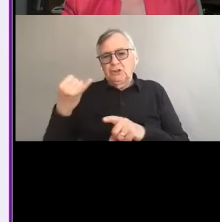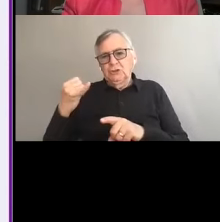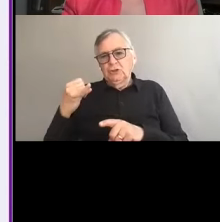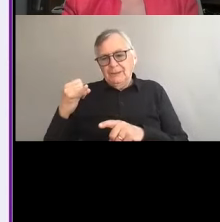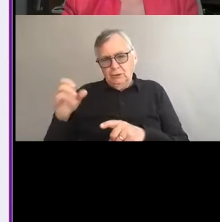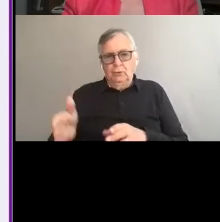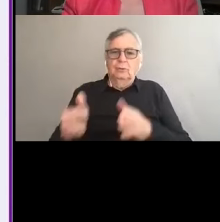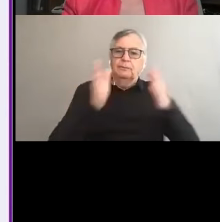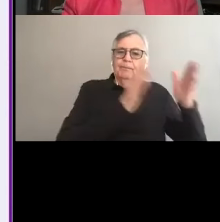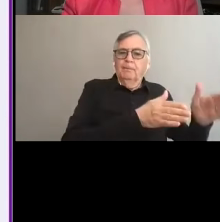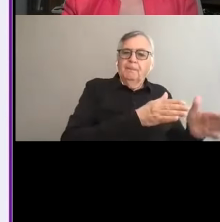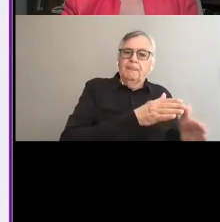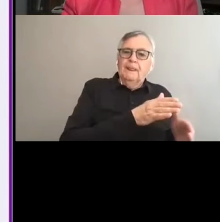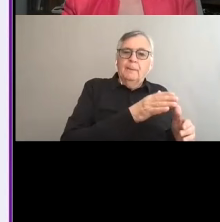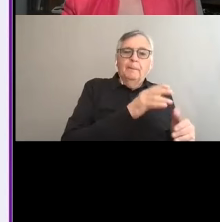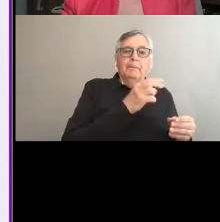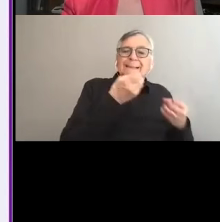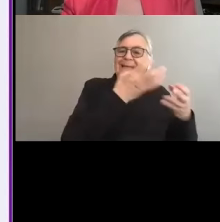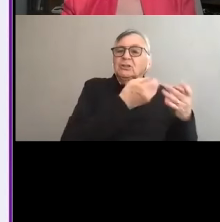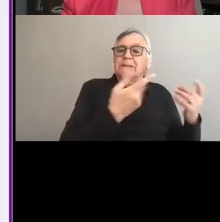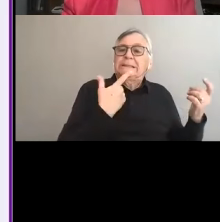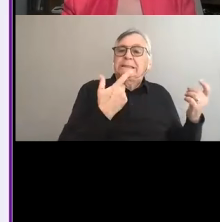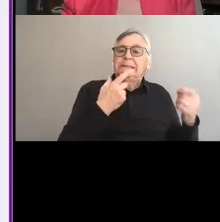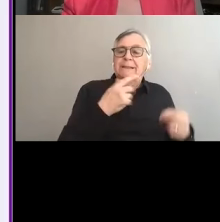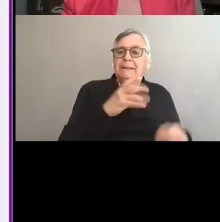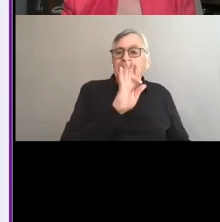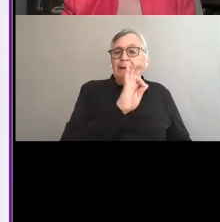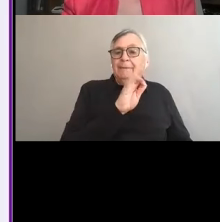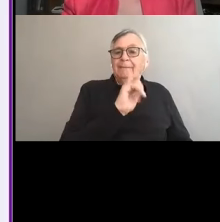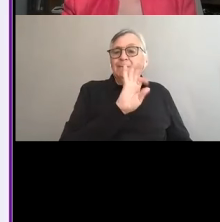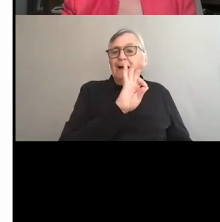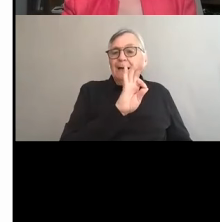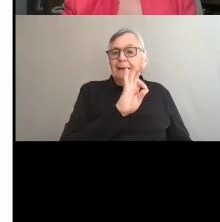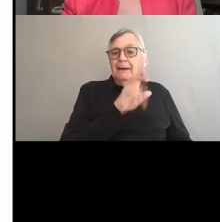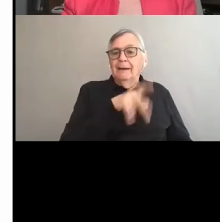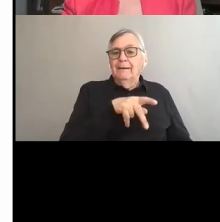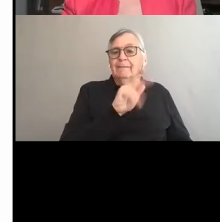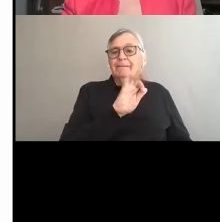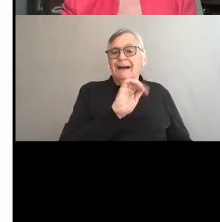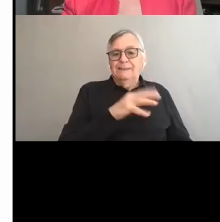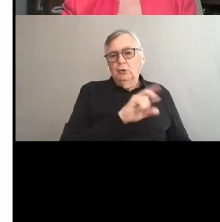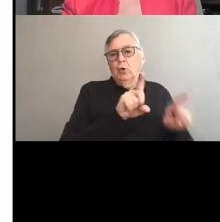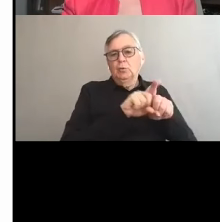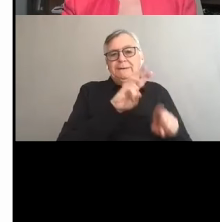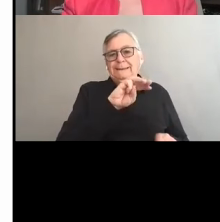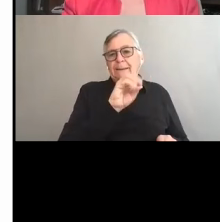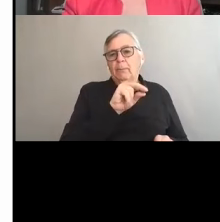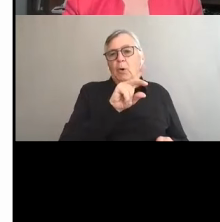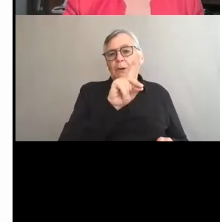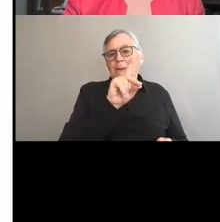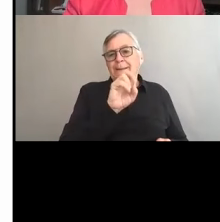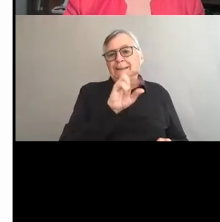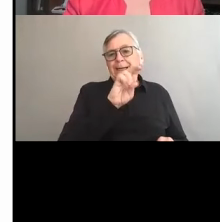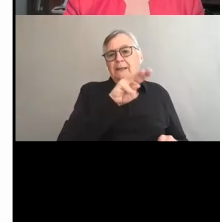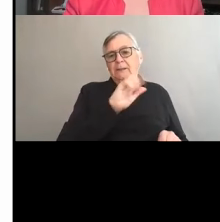Et les ARN messagers, ce sont les vaccins Pfizer et Moderna qui utilisent ces technologies-là.